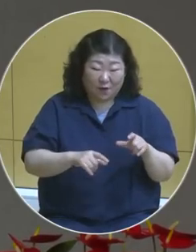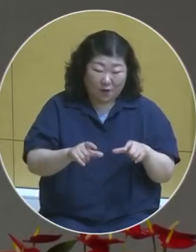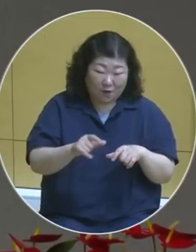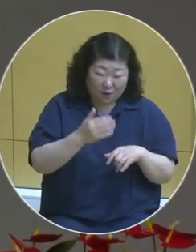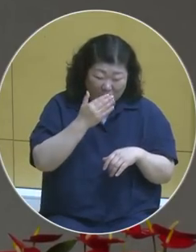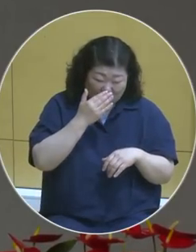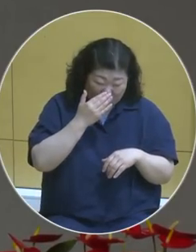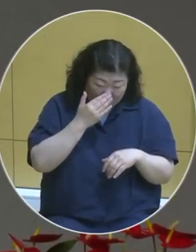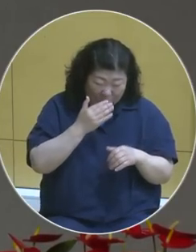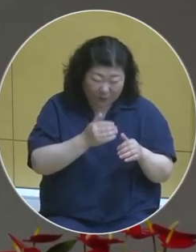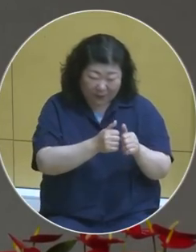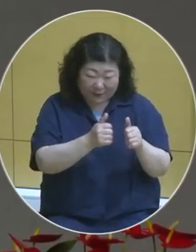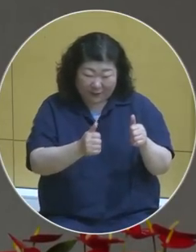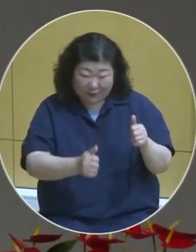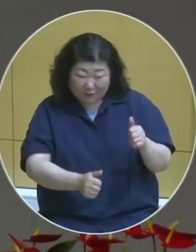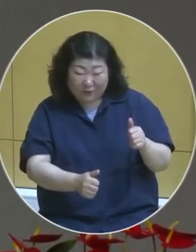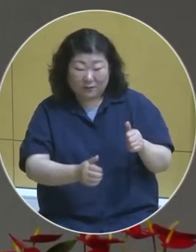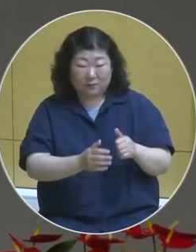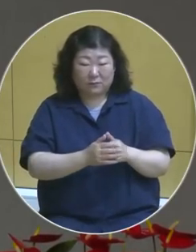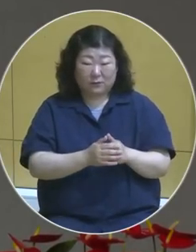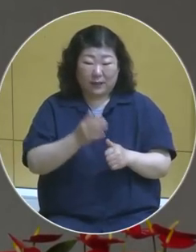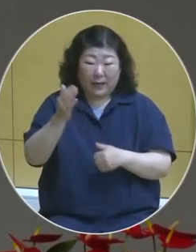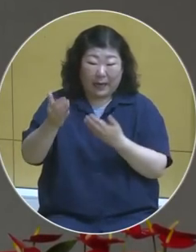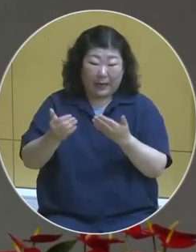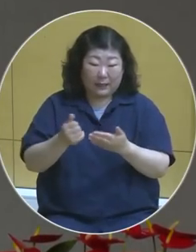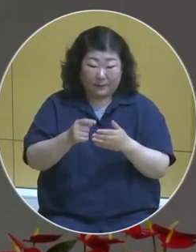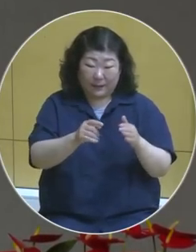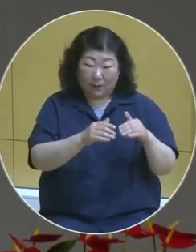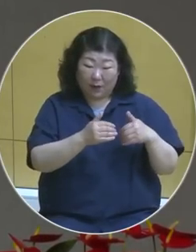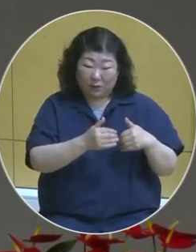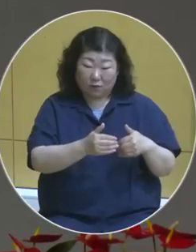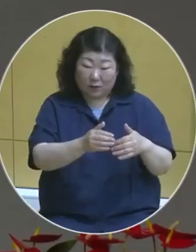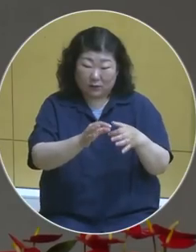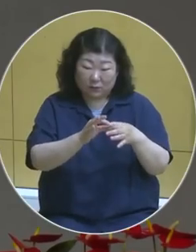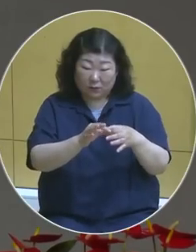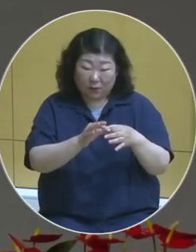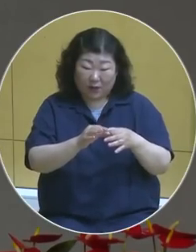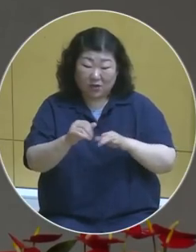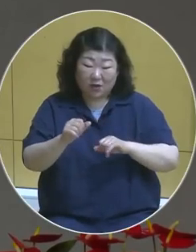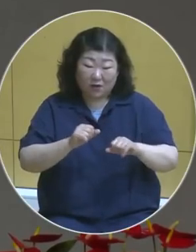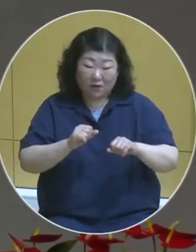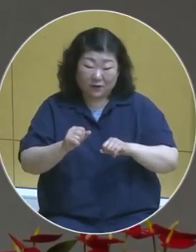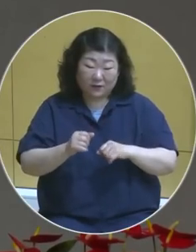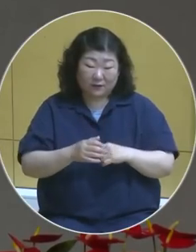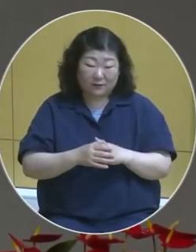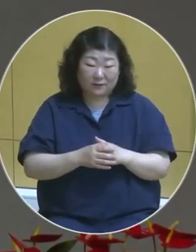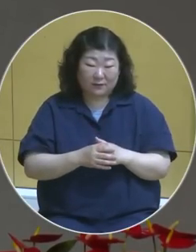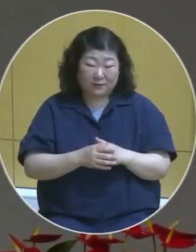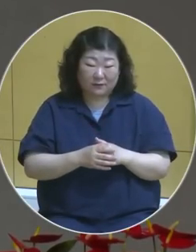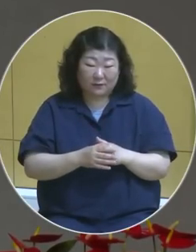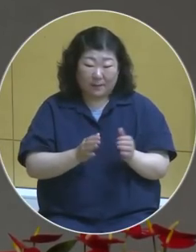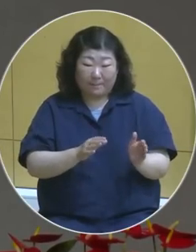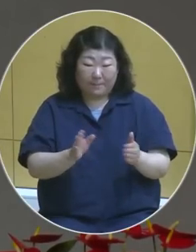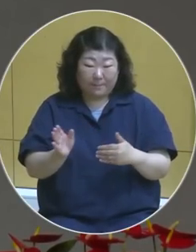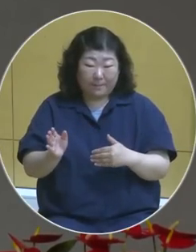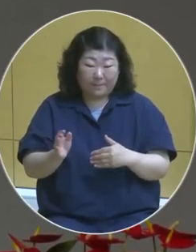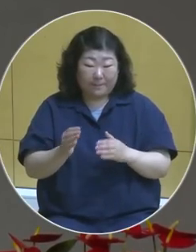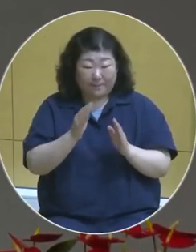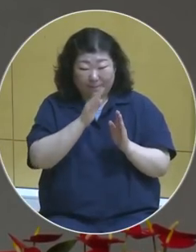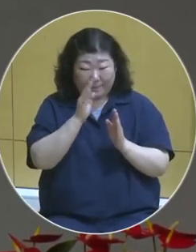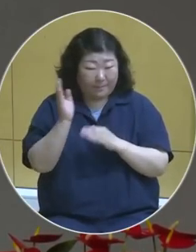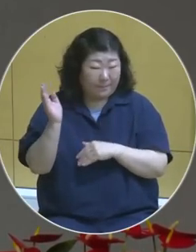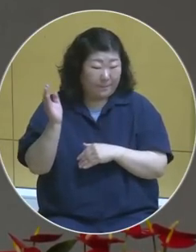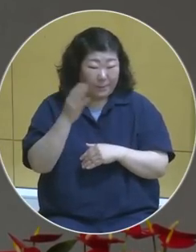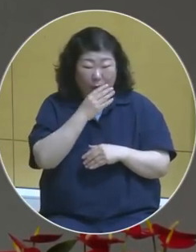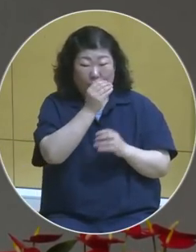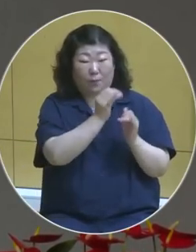하나님께서 바로 이 과정을 통해서 역사하시는 것을 여러분 알고 계십니까? 반면에 교만한 사람은 어떠한가를 하만을